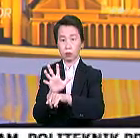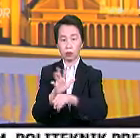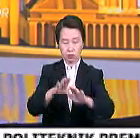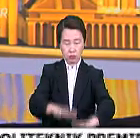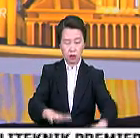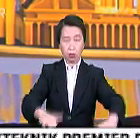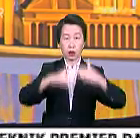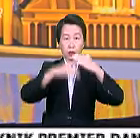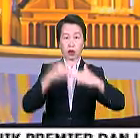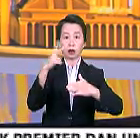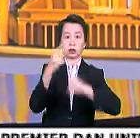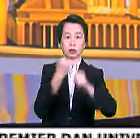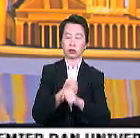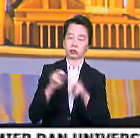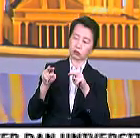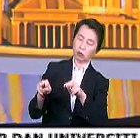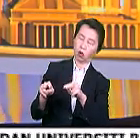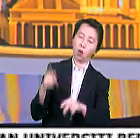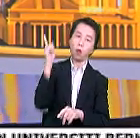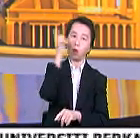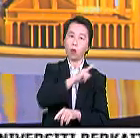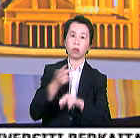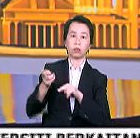bawah 12 tahun turut dilihat semakin meningkat.